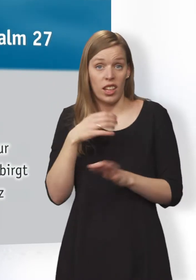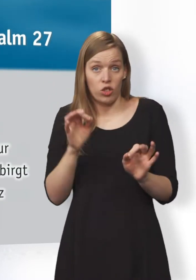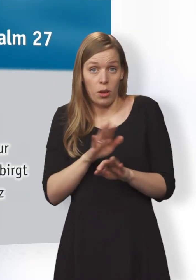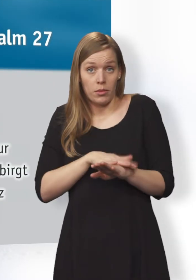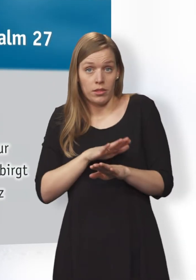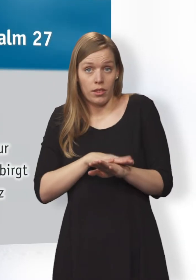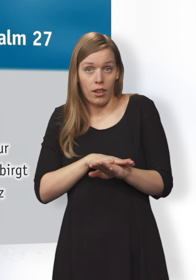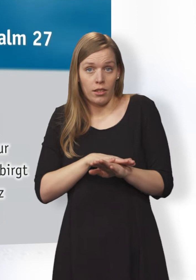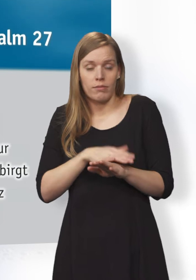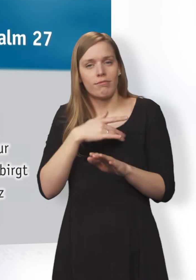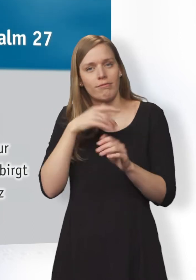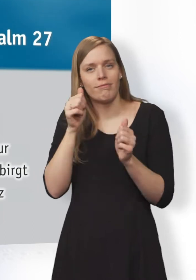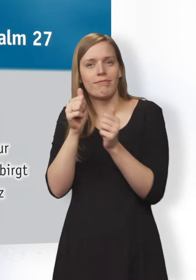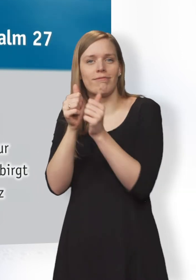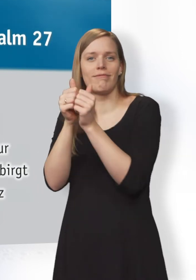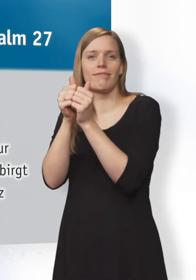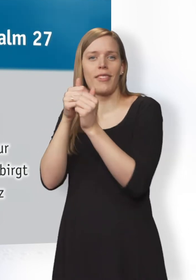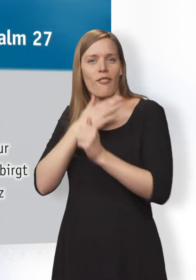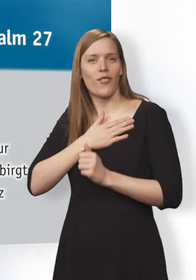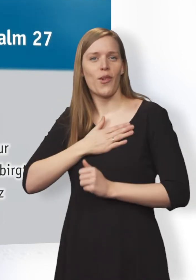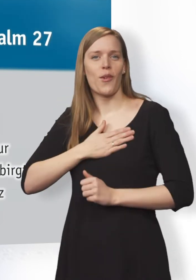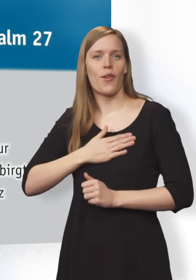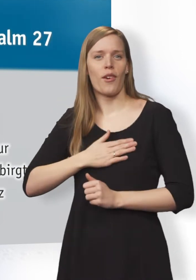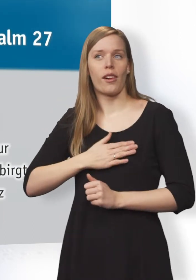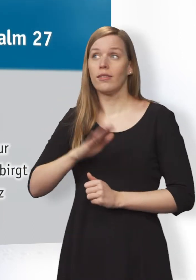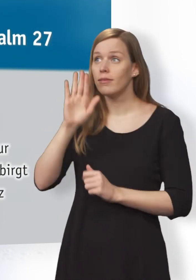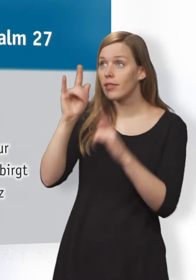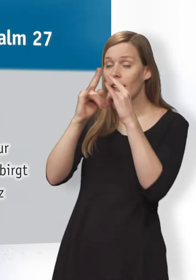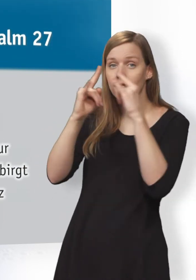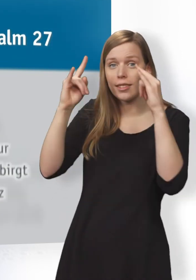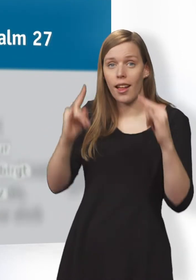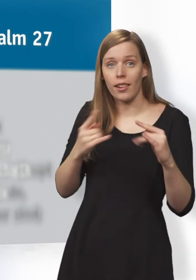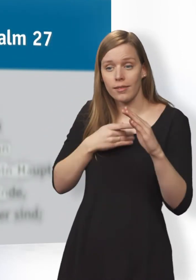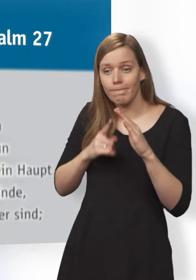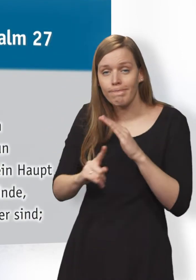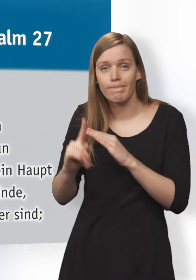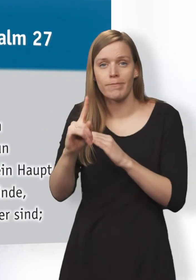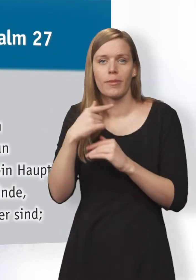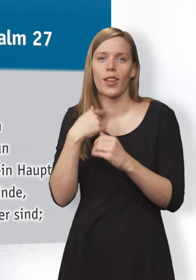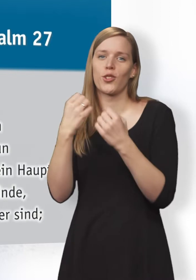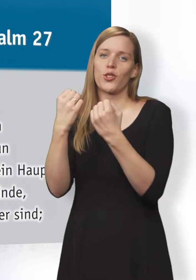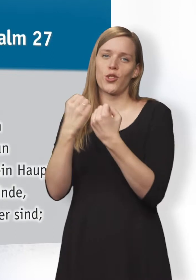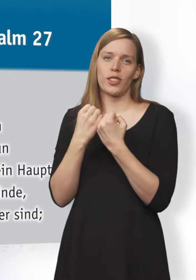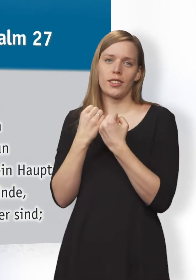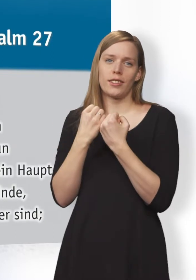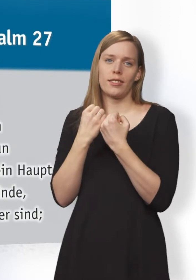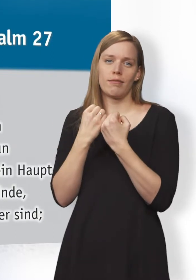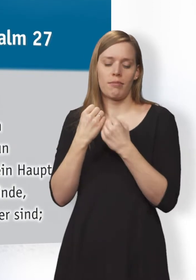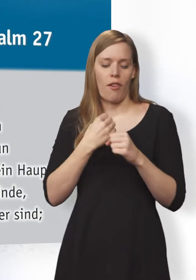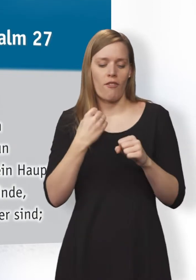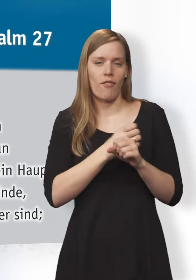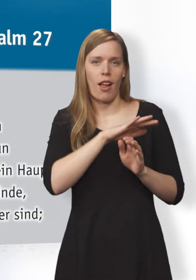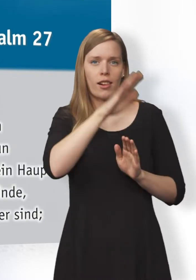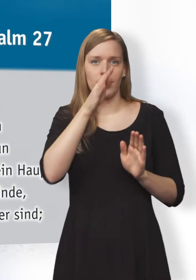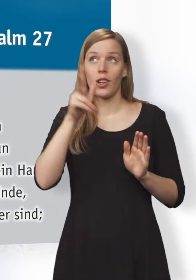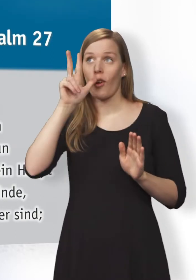seiner hütte zur bösen zeit er birgt mich im schutz seines zeltes und erhöht mich auf einen